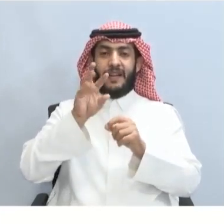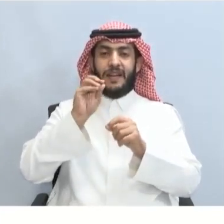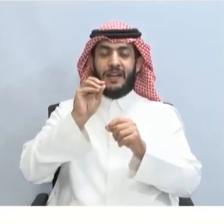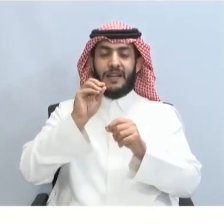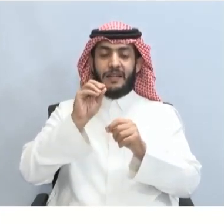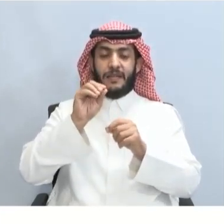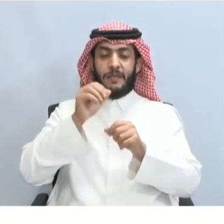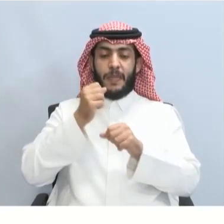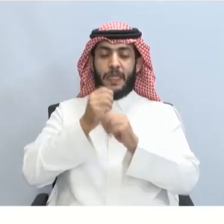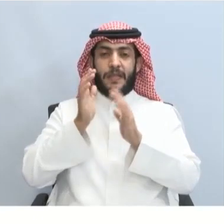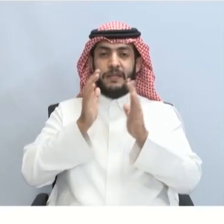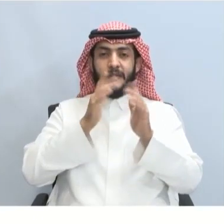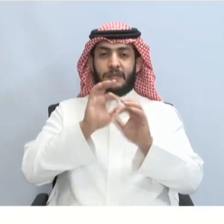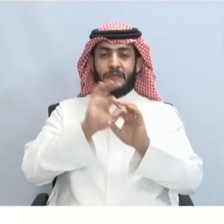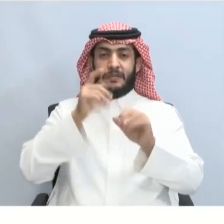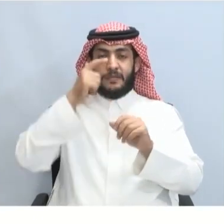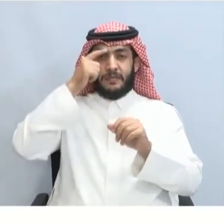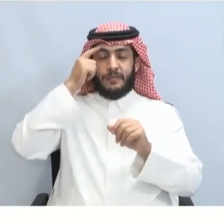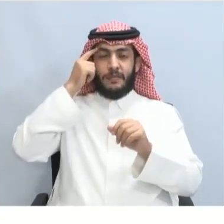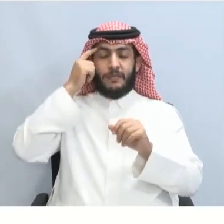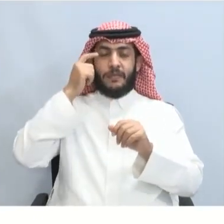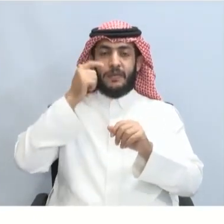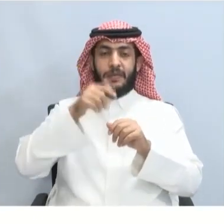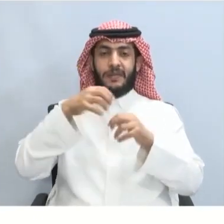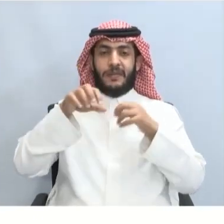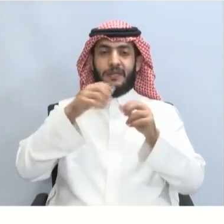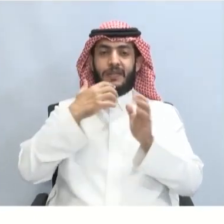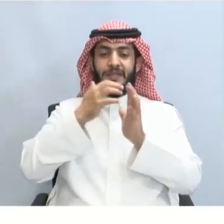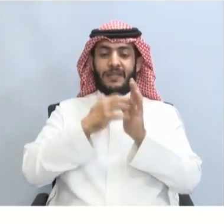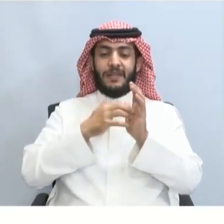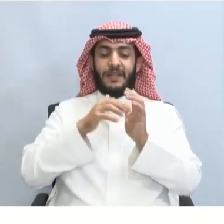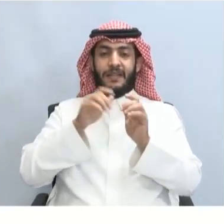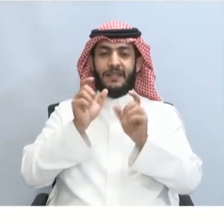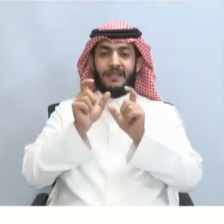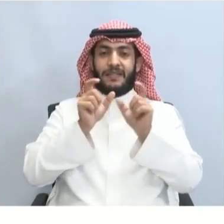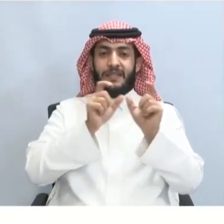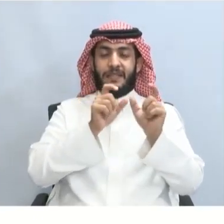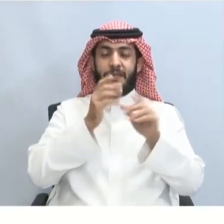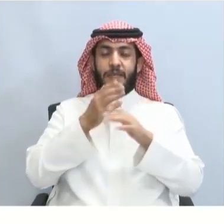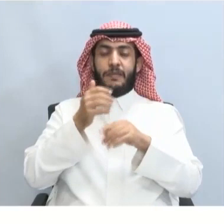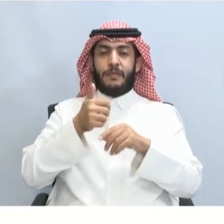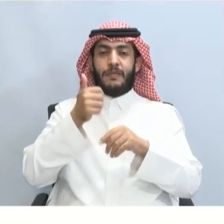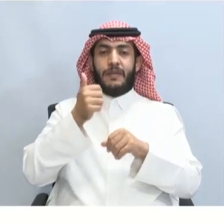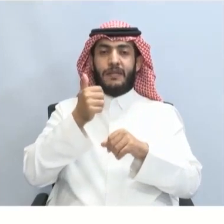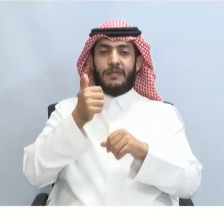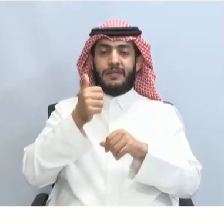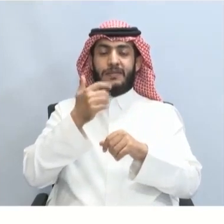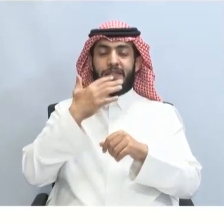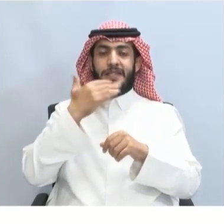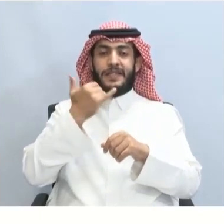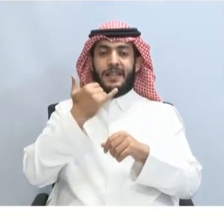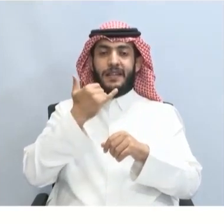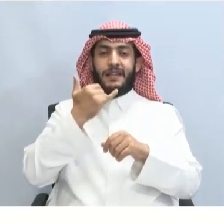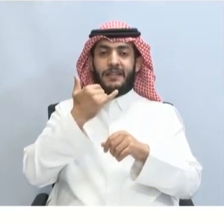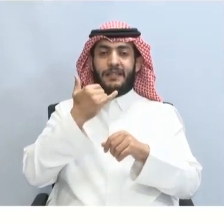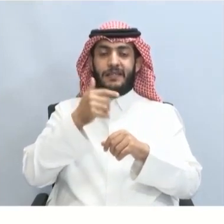انها توفر الفرصه لتقسيم النصوص الى اجزاء اصغر مما يجعل من السهل